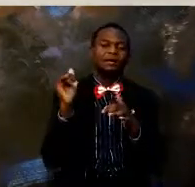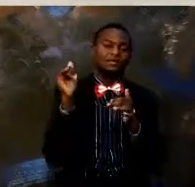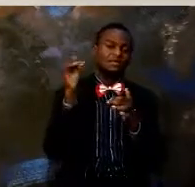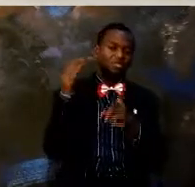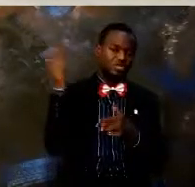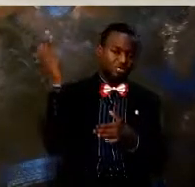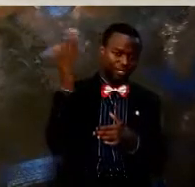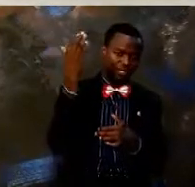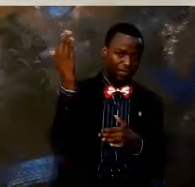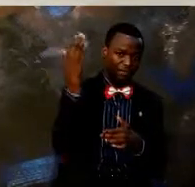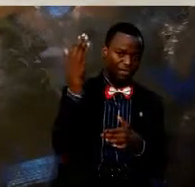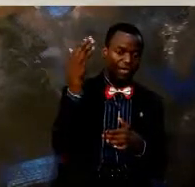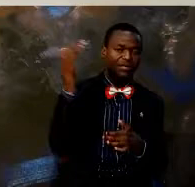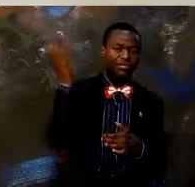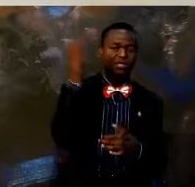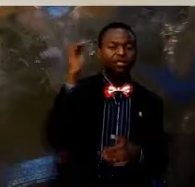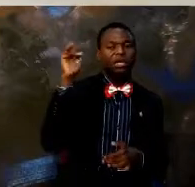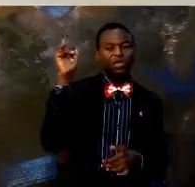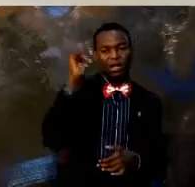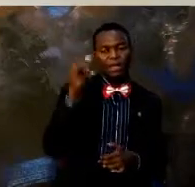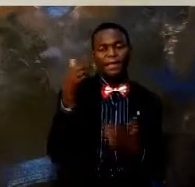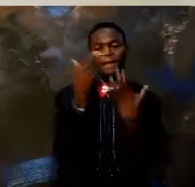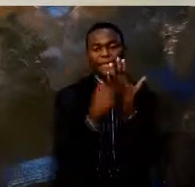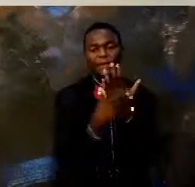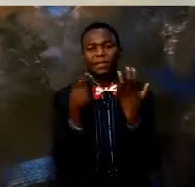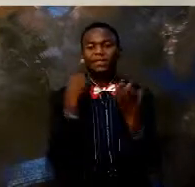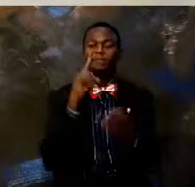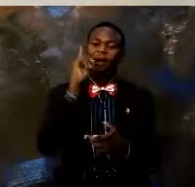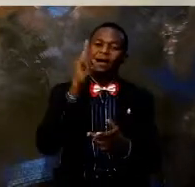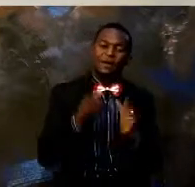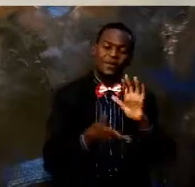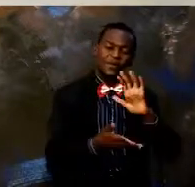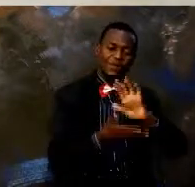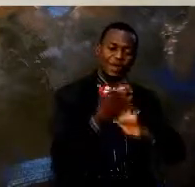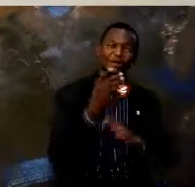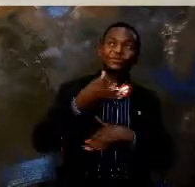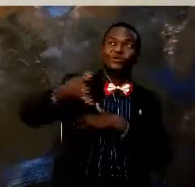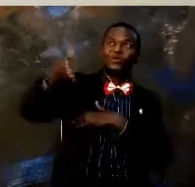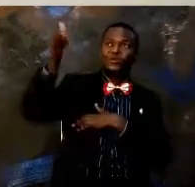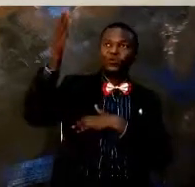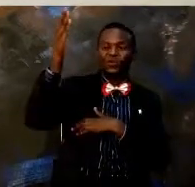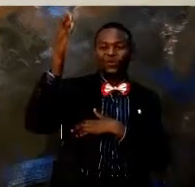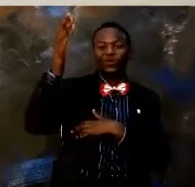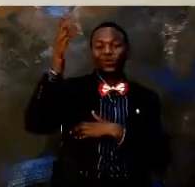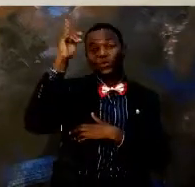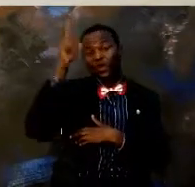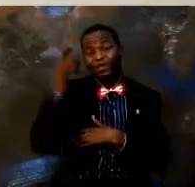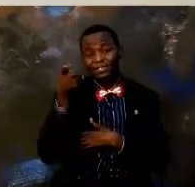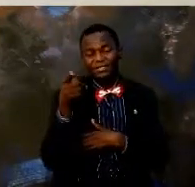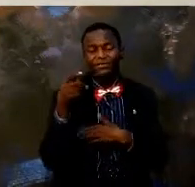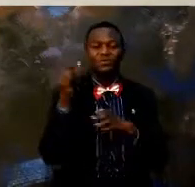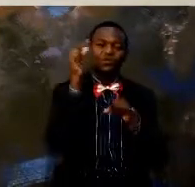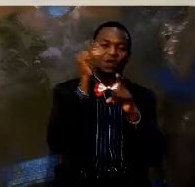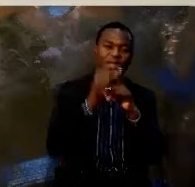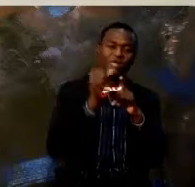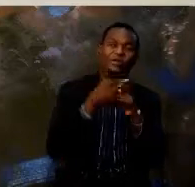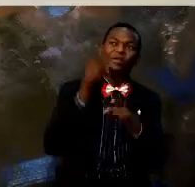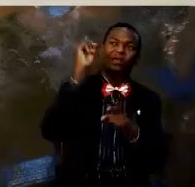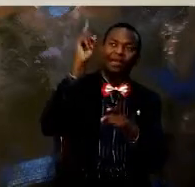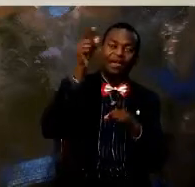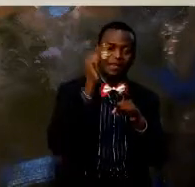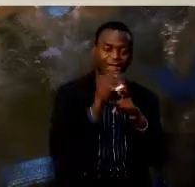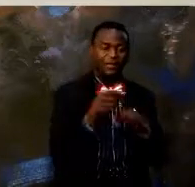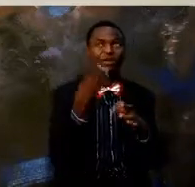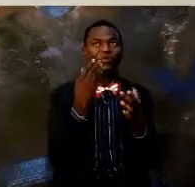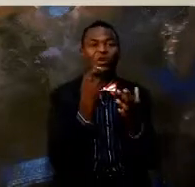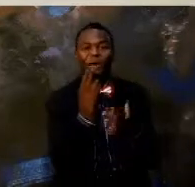kwanza mstari wa kwanza hadi wa tatu. Biblia inasema hapo mwanzo Mungu kulikuwapo nini? Neno. Naye neno alikuwa